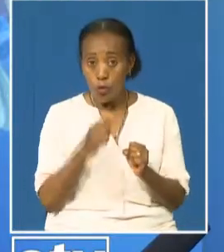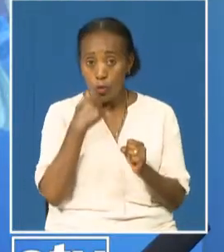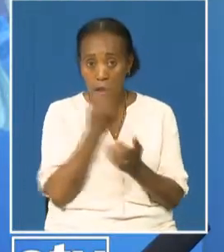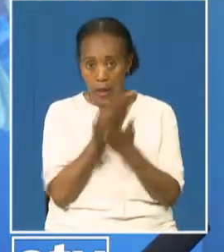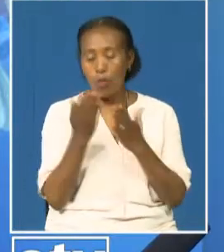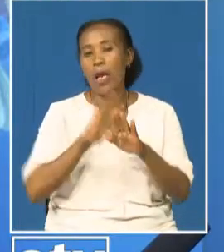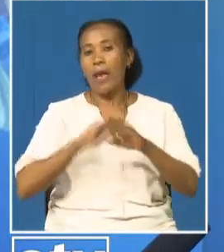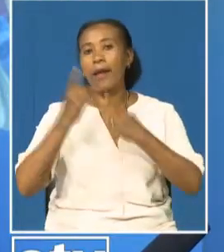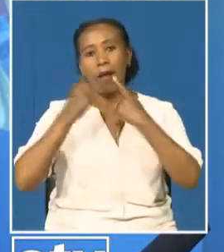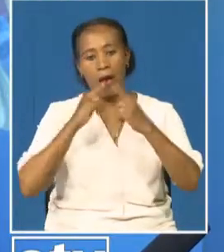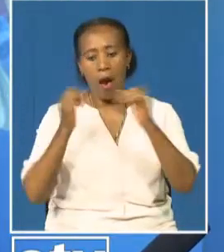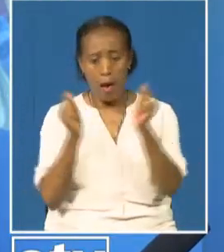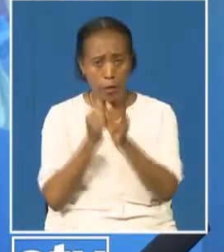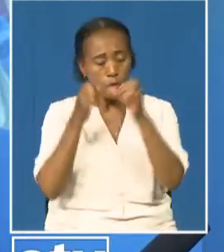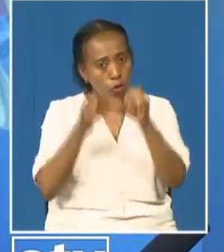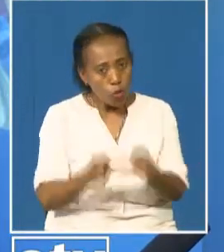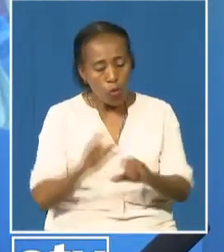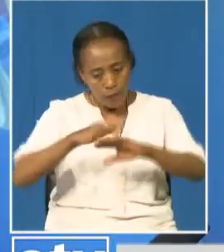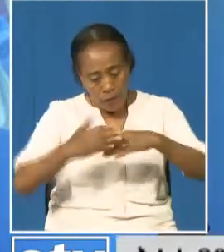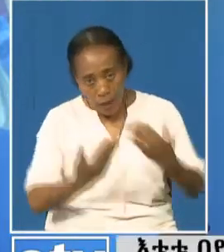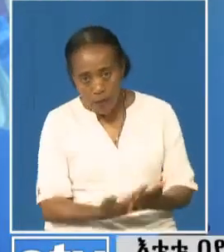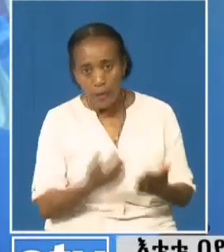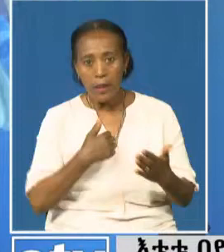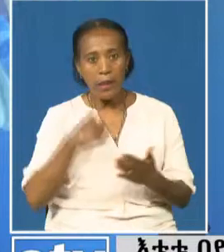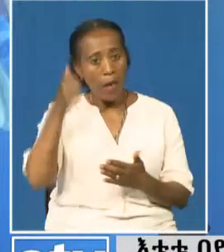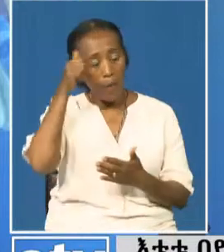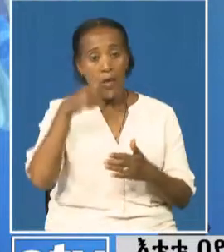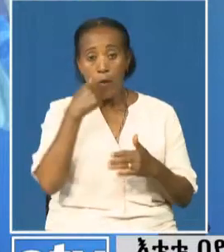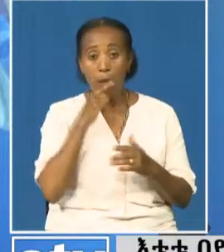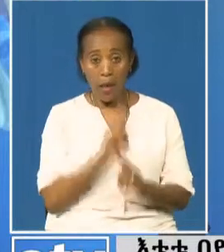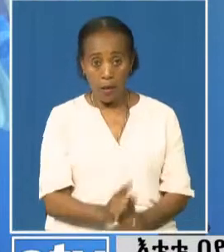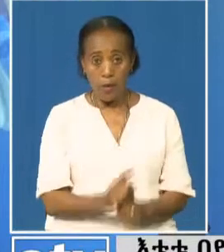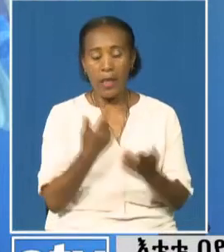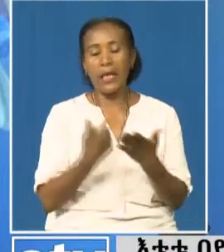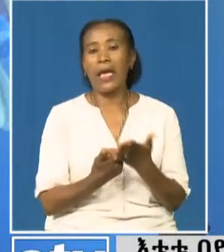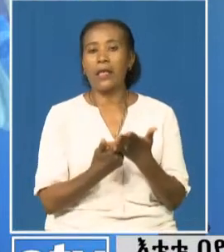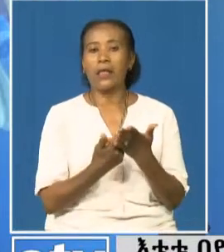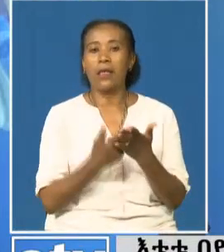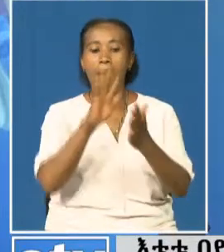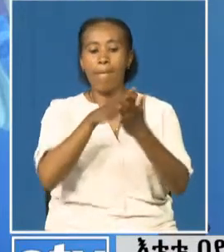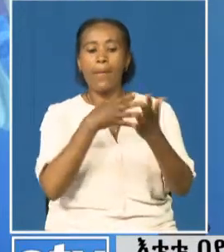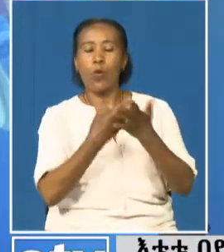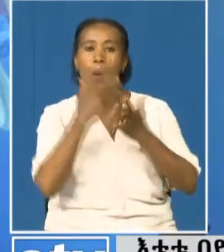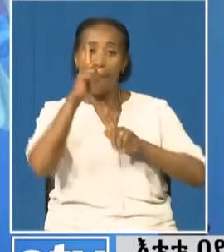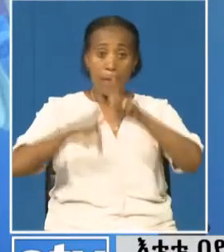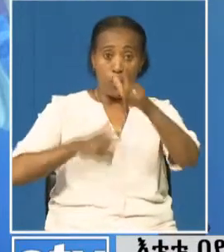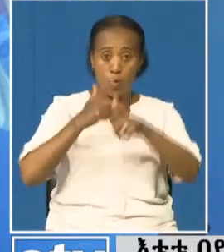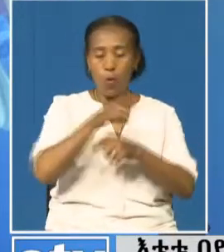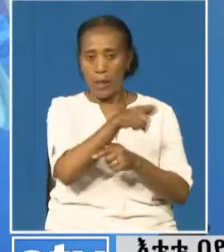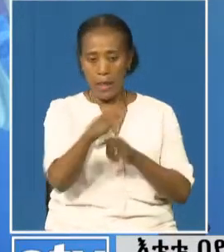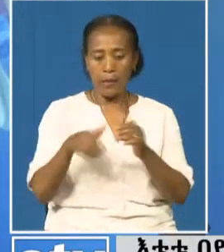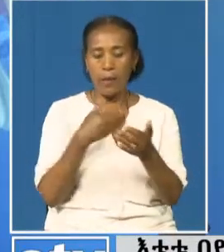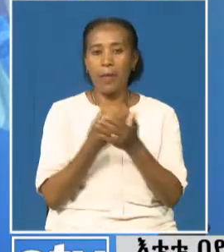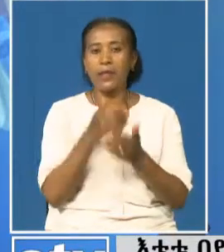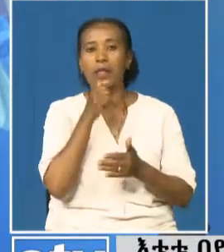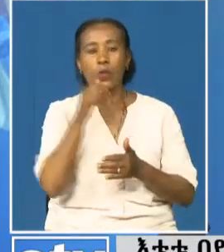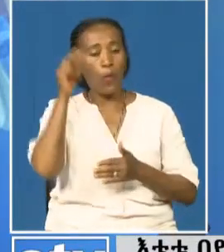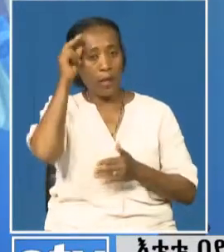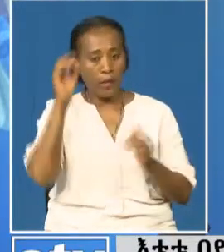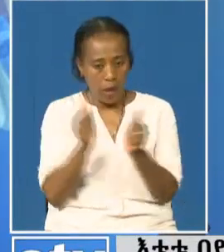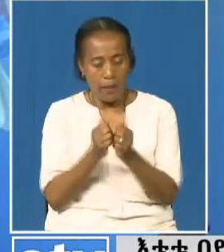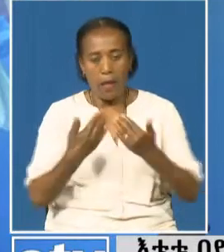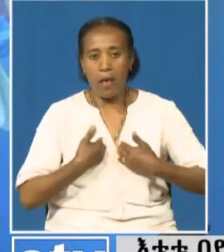ላይ ነው የምንነጋገረው። አብራችሁ እንድትቆዩ እንጋብዛለን። እኔ ታምራየ ወንድማገኝ ነኝ። ይህንን ፕሮግራም በምልክት ቋንቋ ወደ እናንተ በማድረስ ስቴቱ